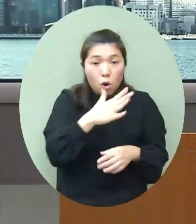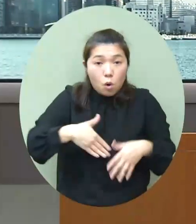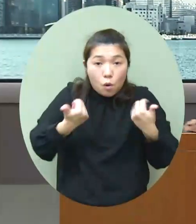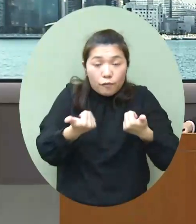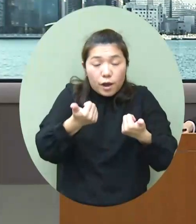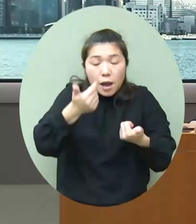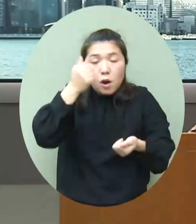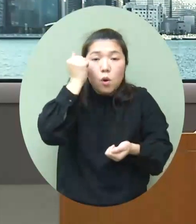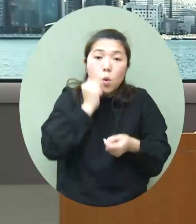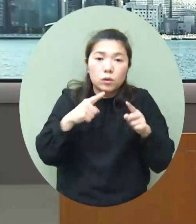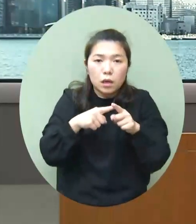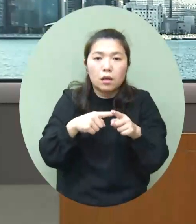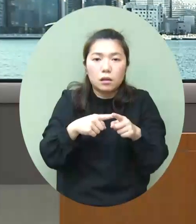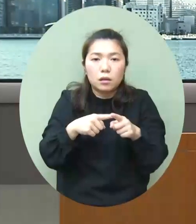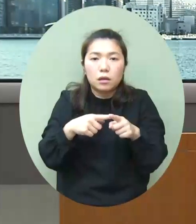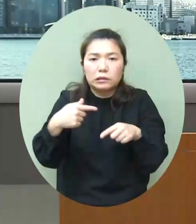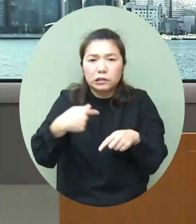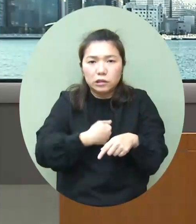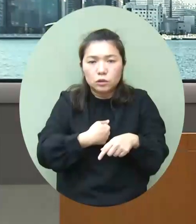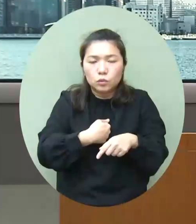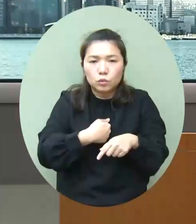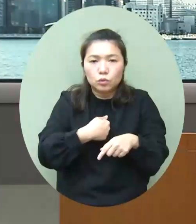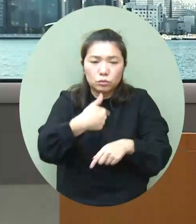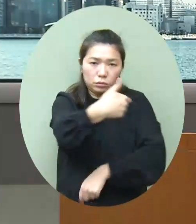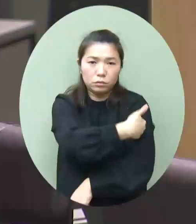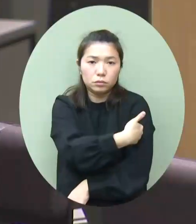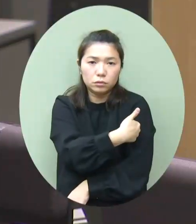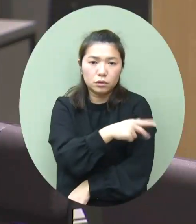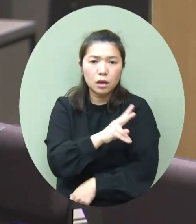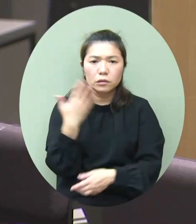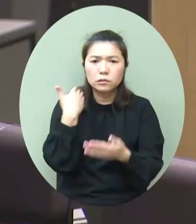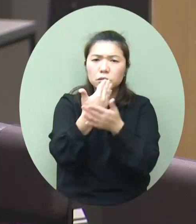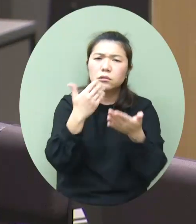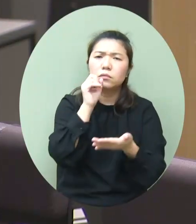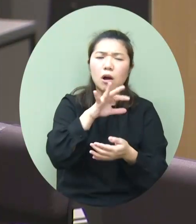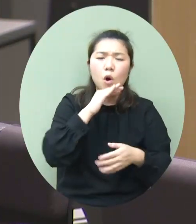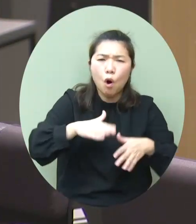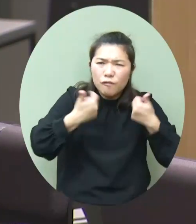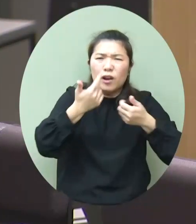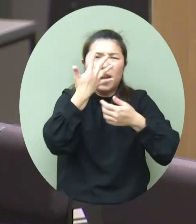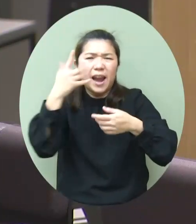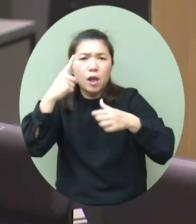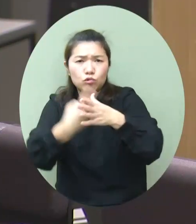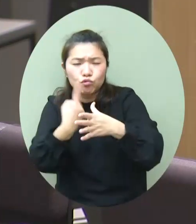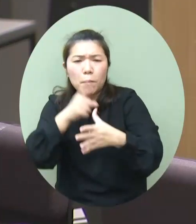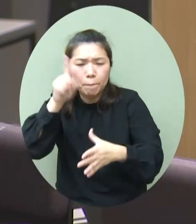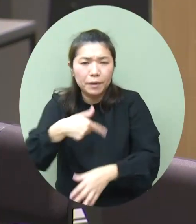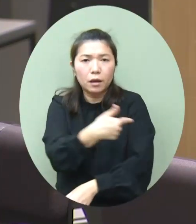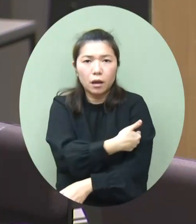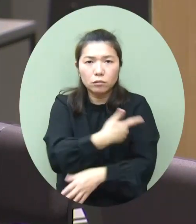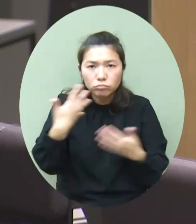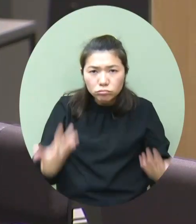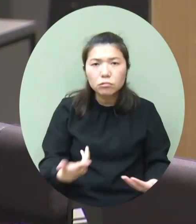一些康复的老人他们的打针的情况，就是